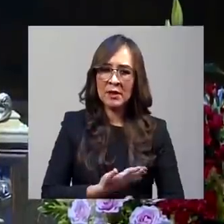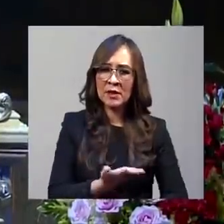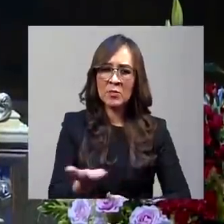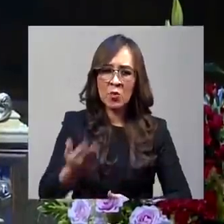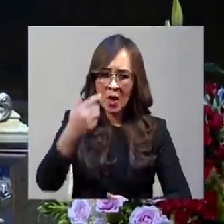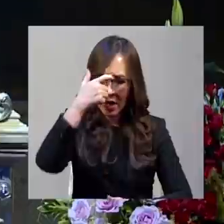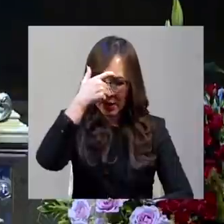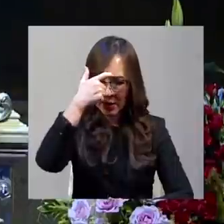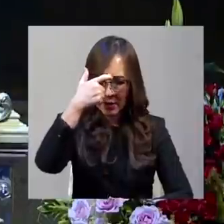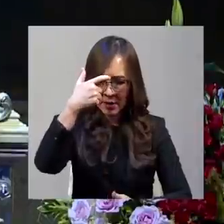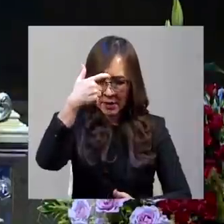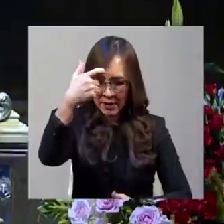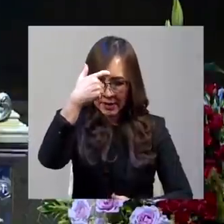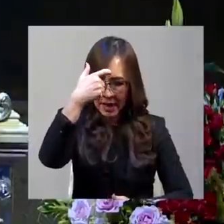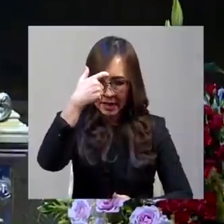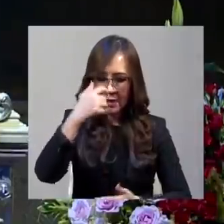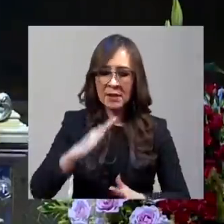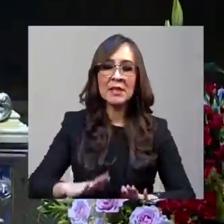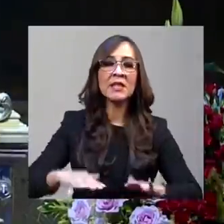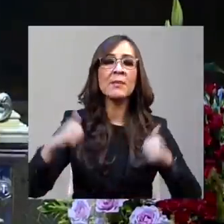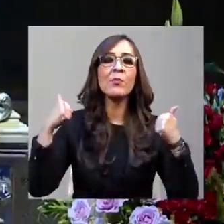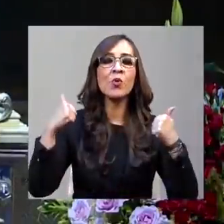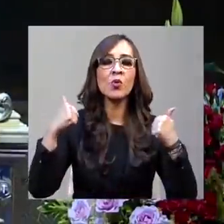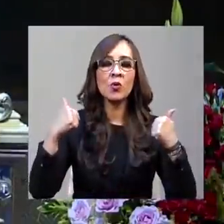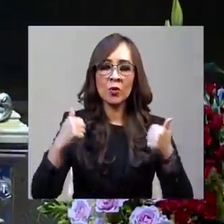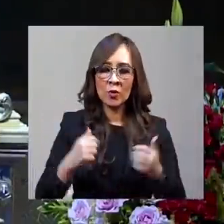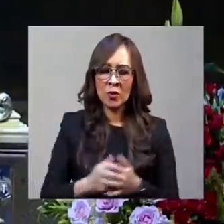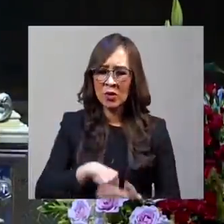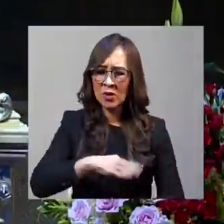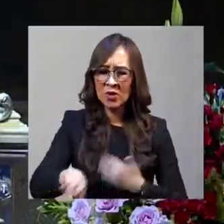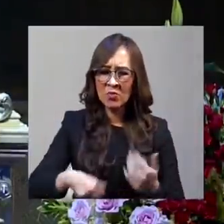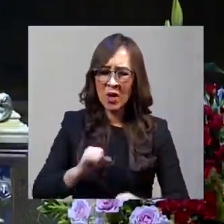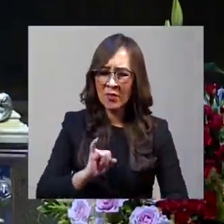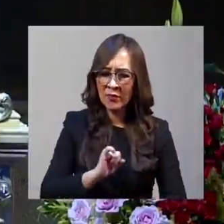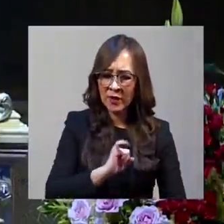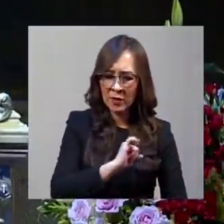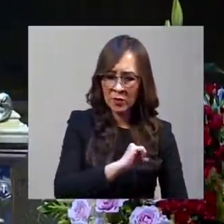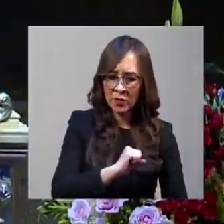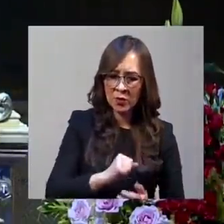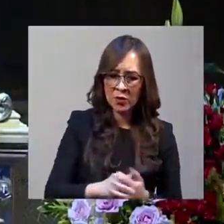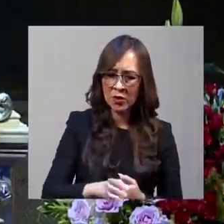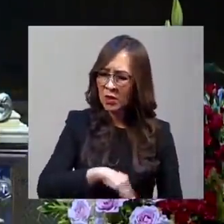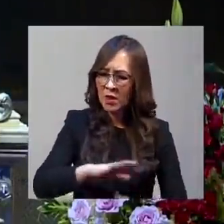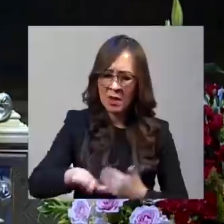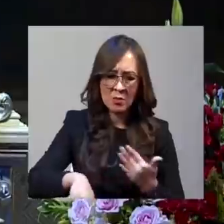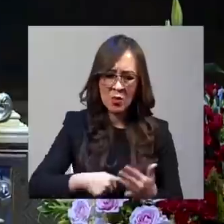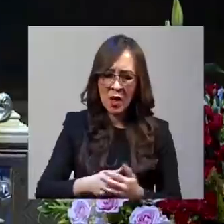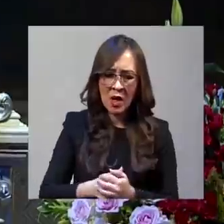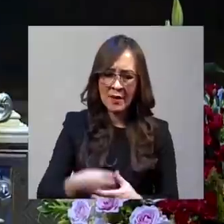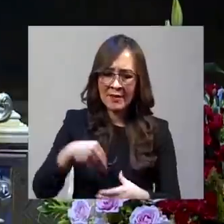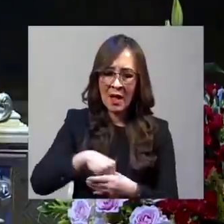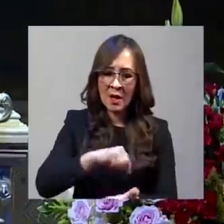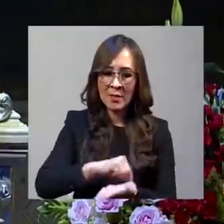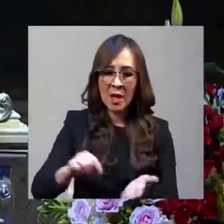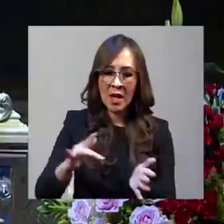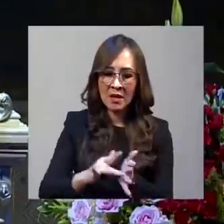virus, segala bakteri, segala kuman, segala infeksi, segala serangan kuasa kegelapan kami hancurkan dalam nama